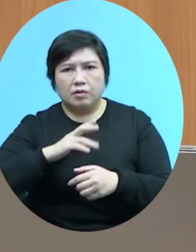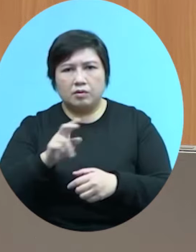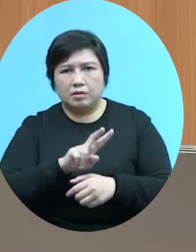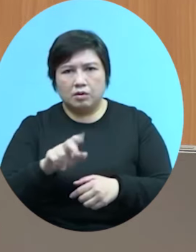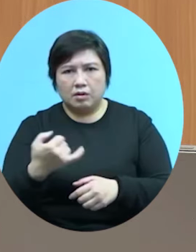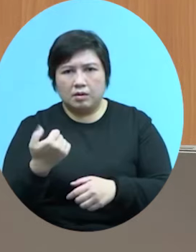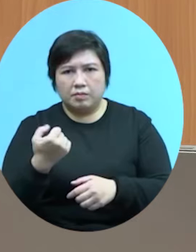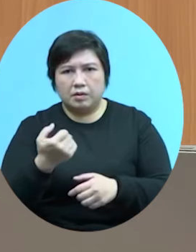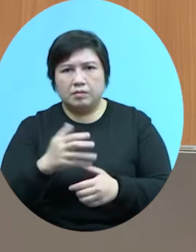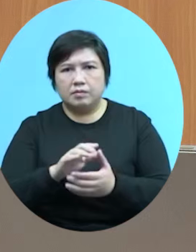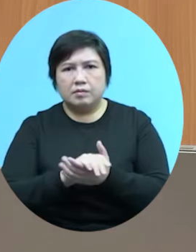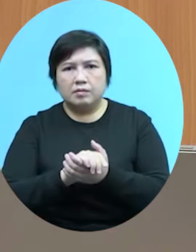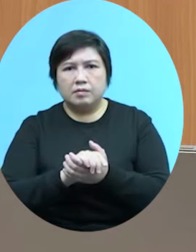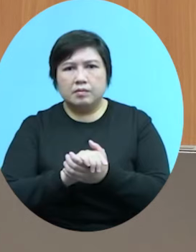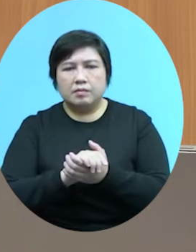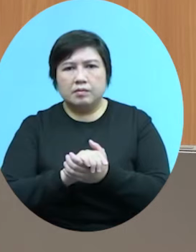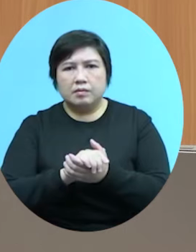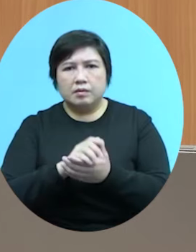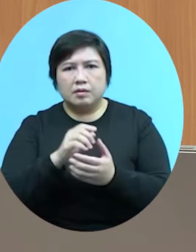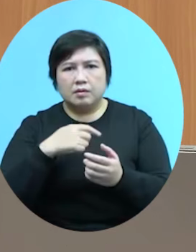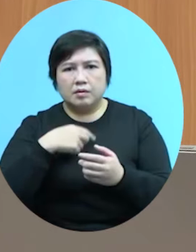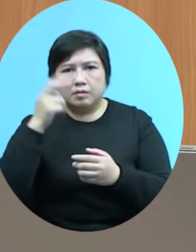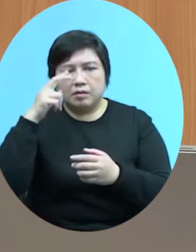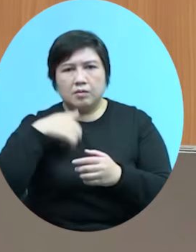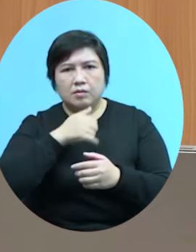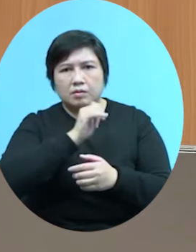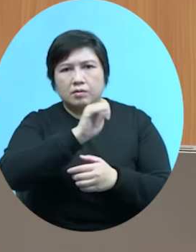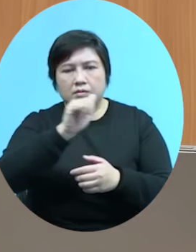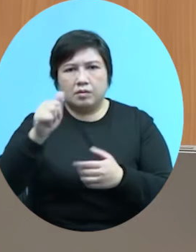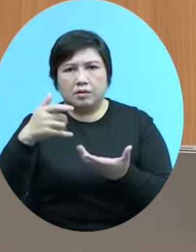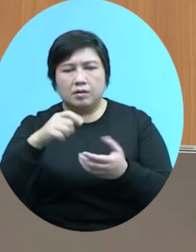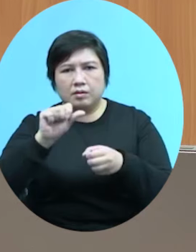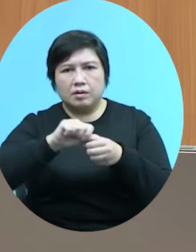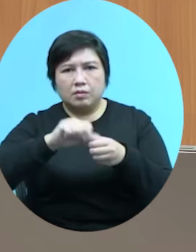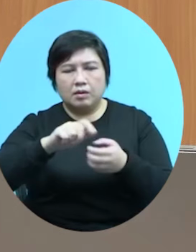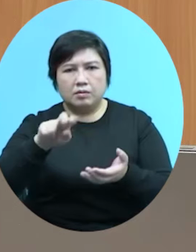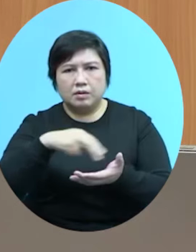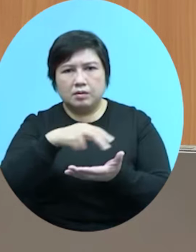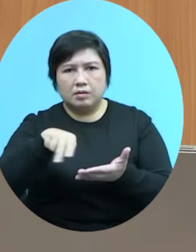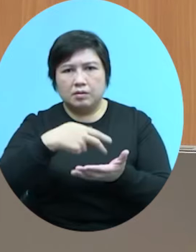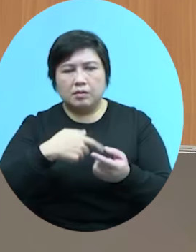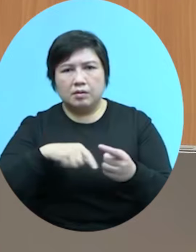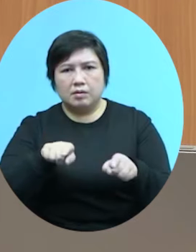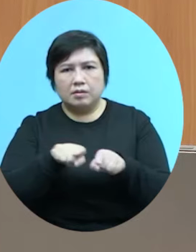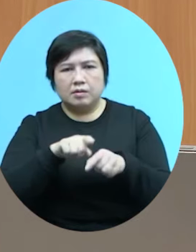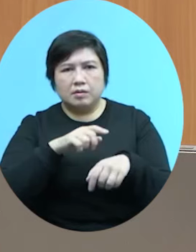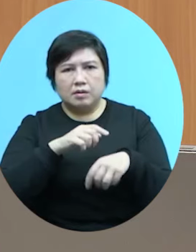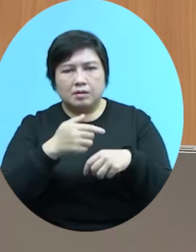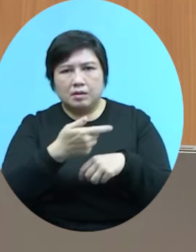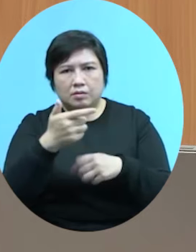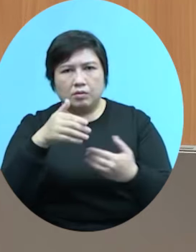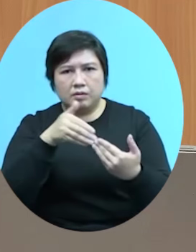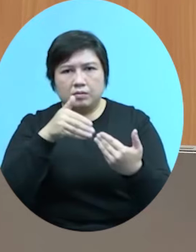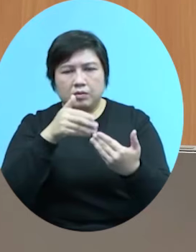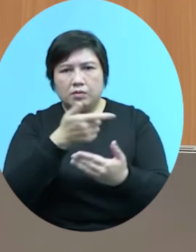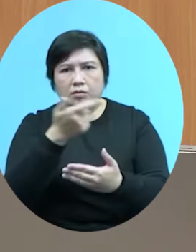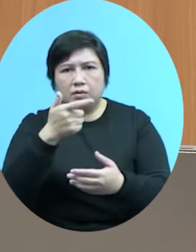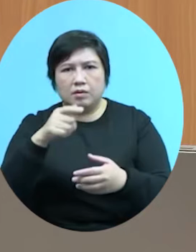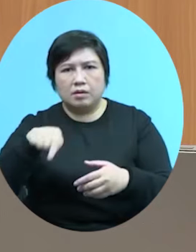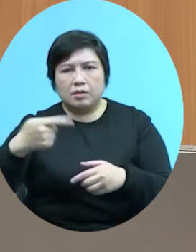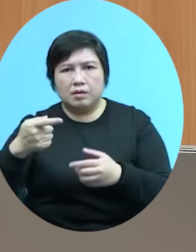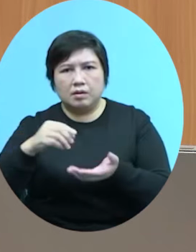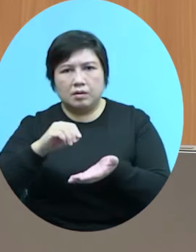這些人士會經常去不同的酒樓跳舞和很多人接觸其實其他確診者